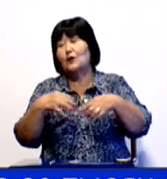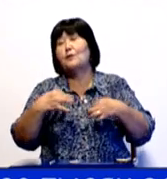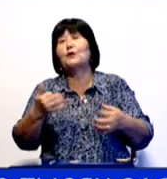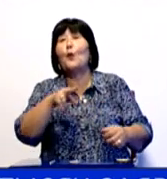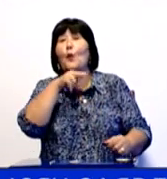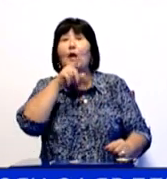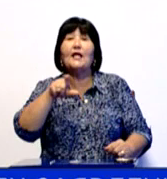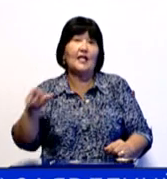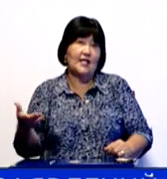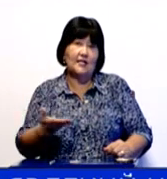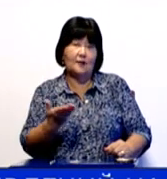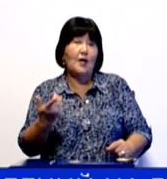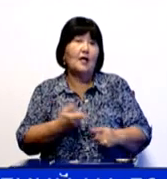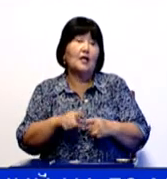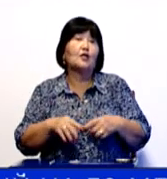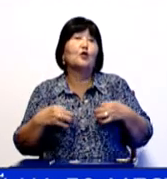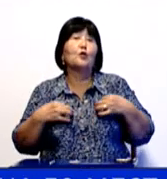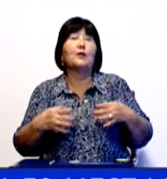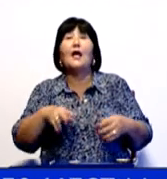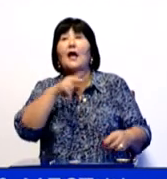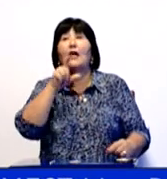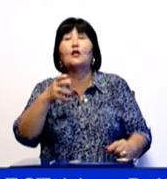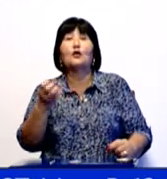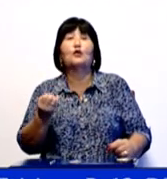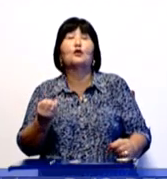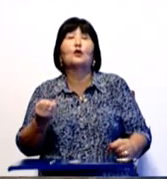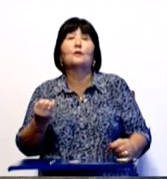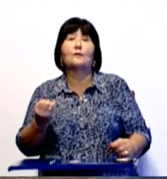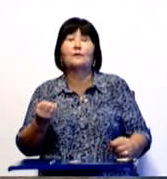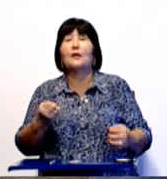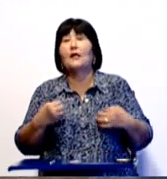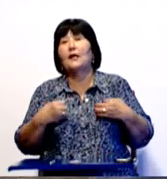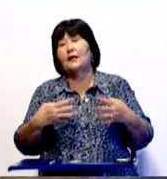Ну, к этому празднику корейцы еще приурачивают родительский день.